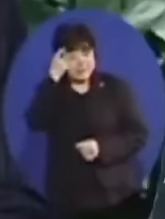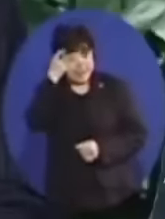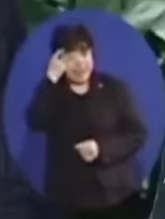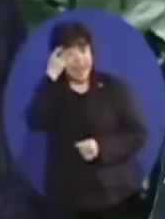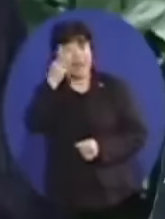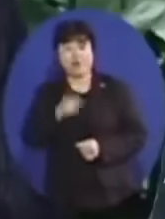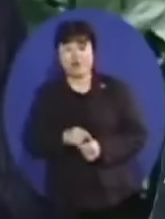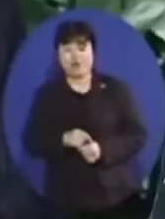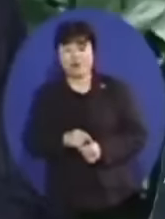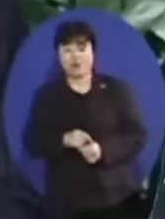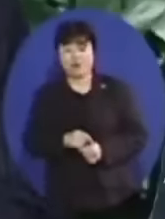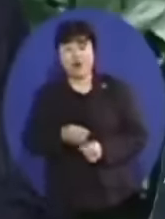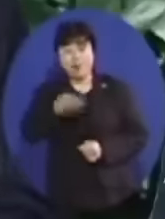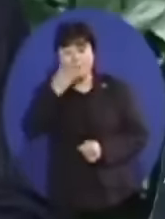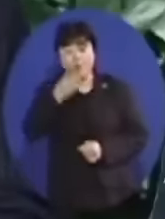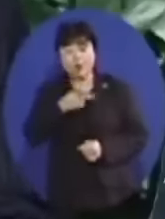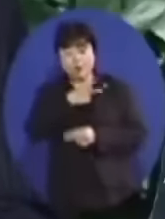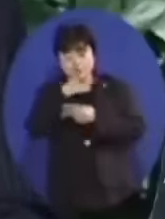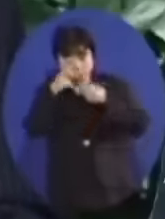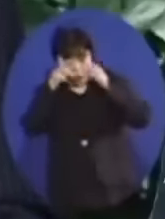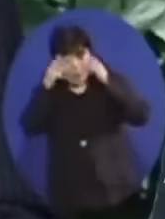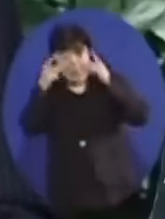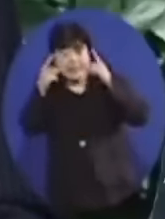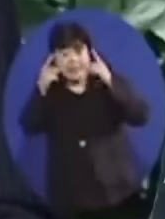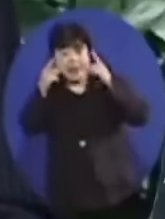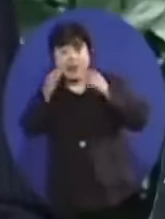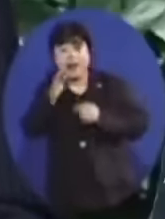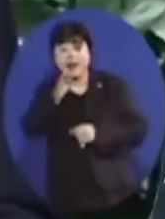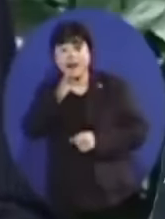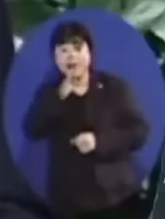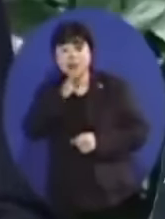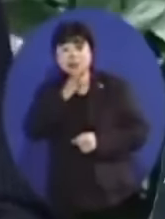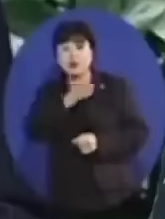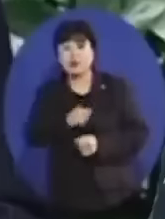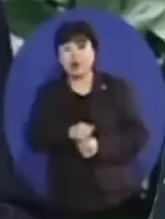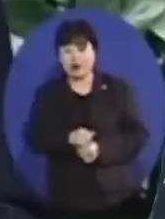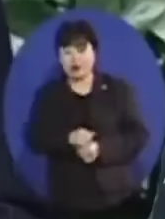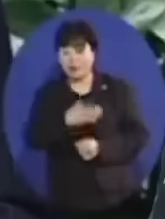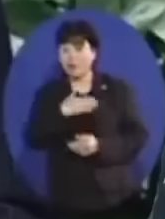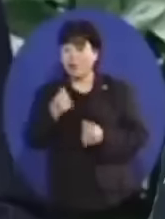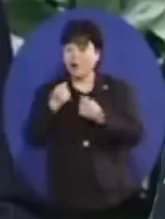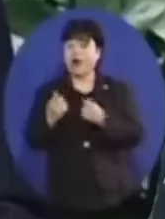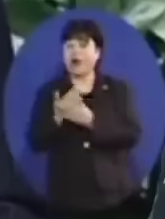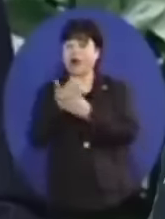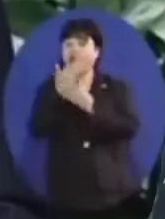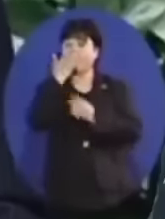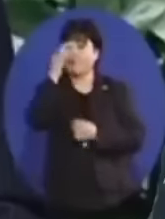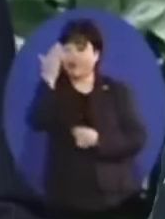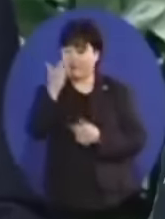생각하고 먹고 자고 깨고 하니까 나날이 좋아지는 것입니다.